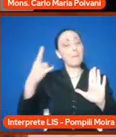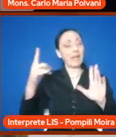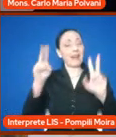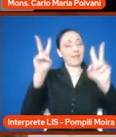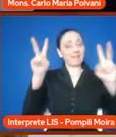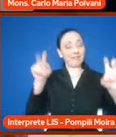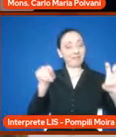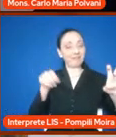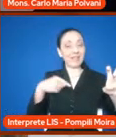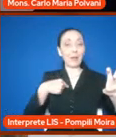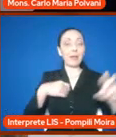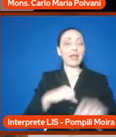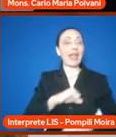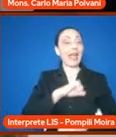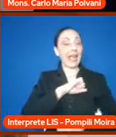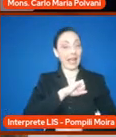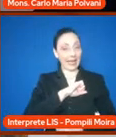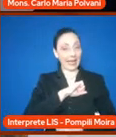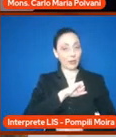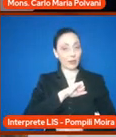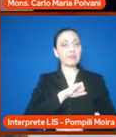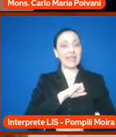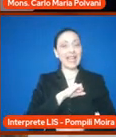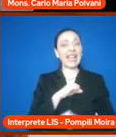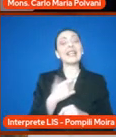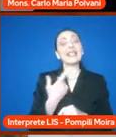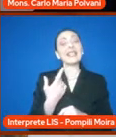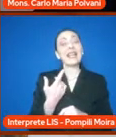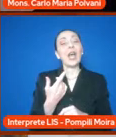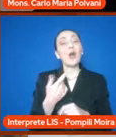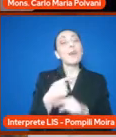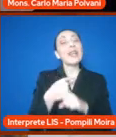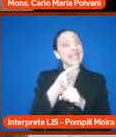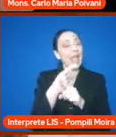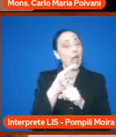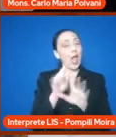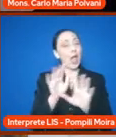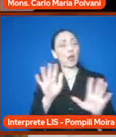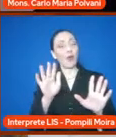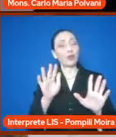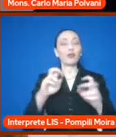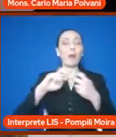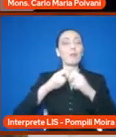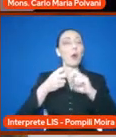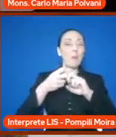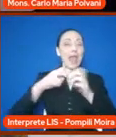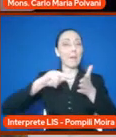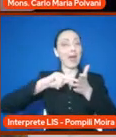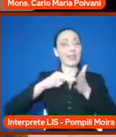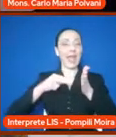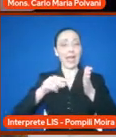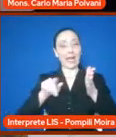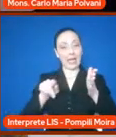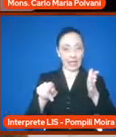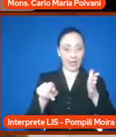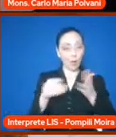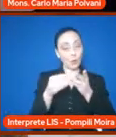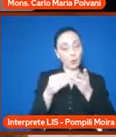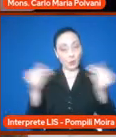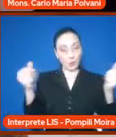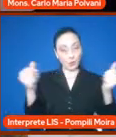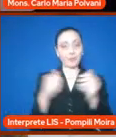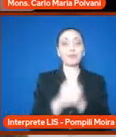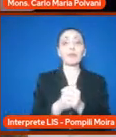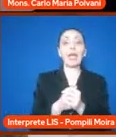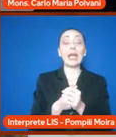credo, insomma, ancora qualche secondo che tecnicamente si risolve, credo che il tema della scienza e della